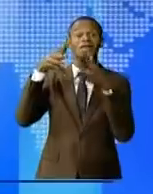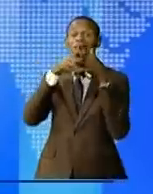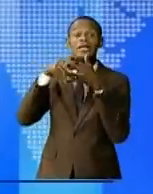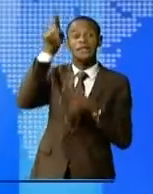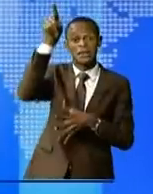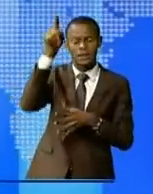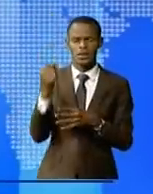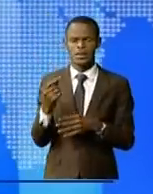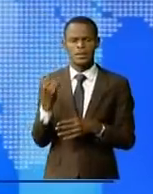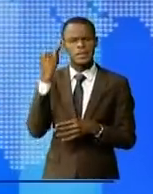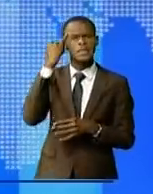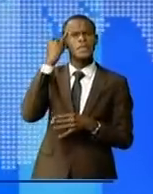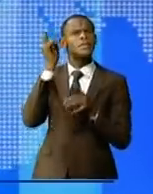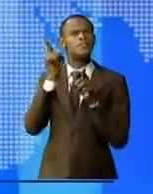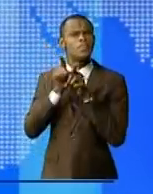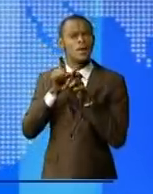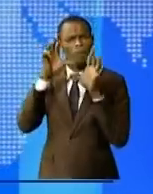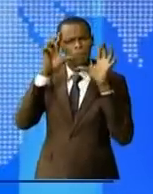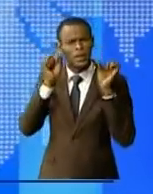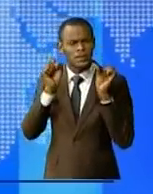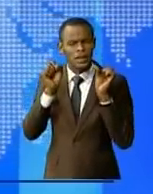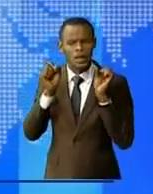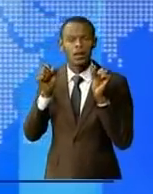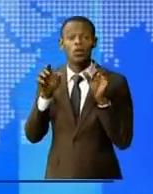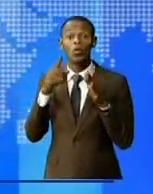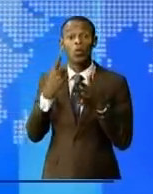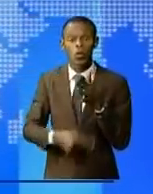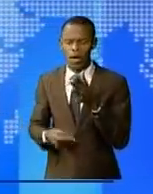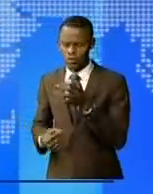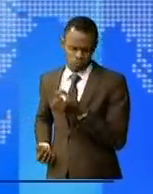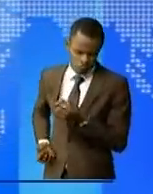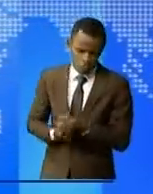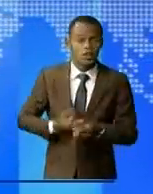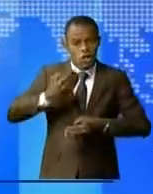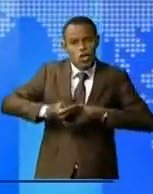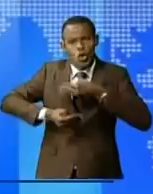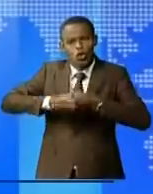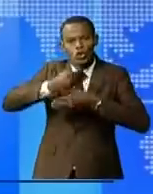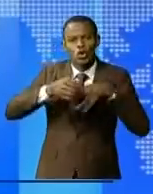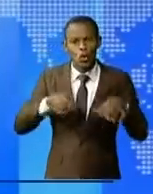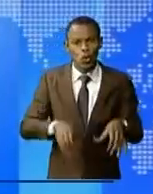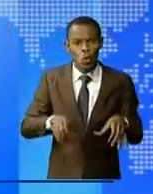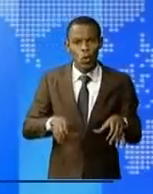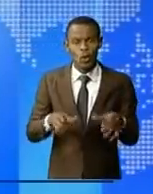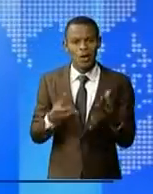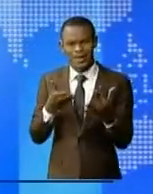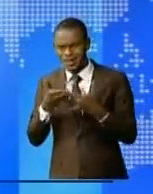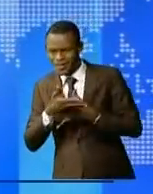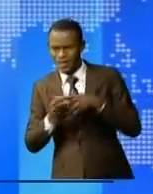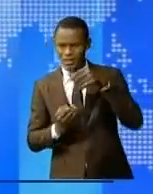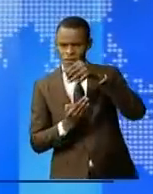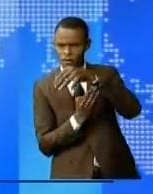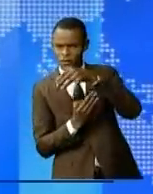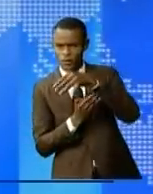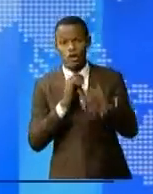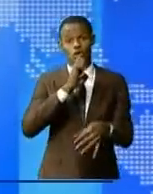chef de l'État qui consiste à la reconstruction de la RDC. À travers sa fondation Eric Mukadi, il a réhabilité le